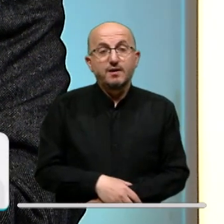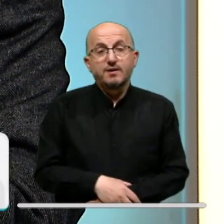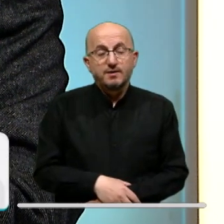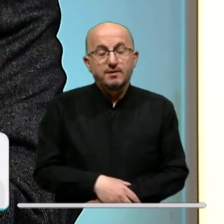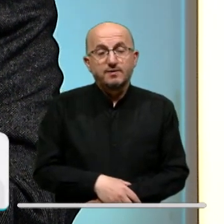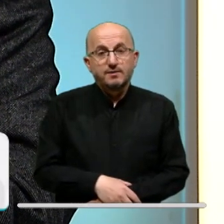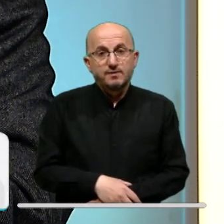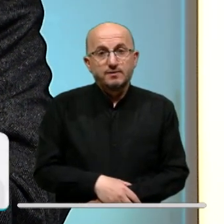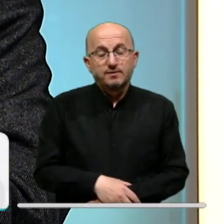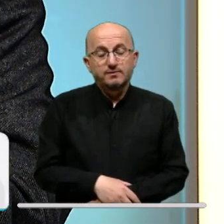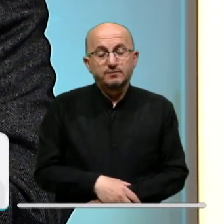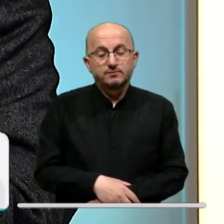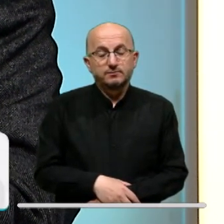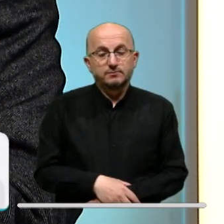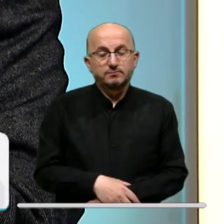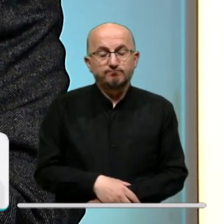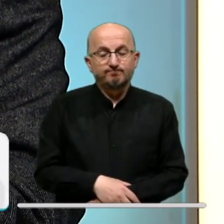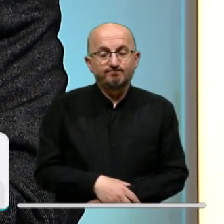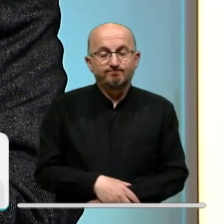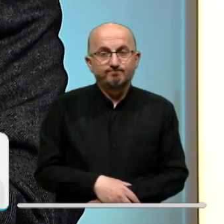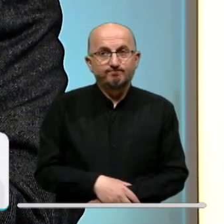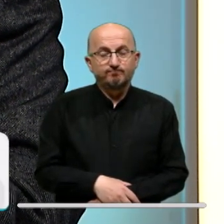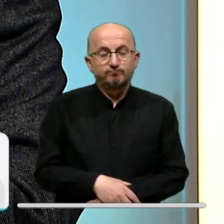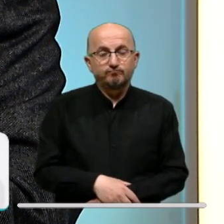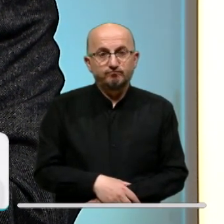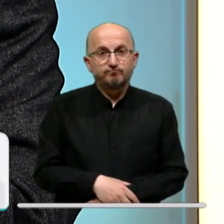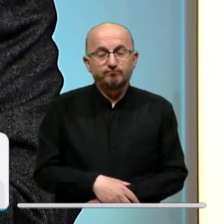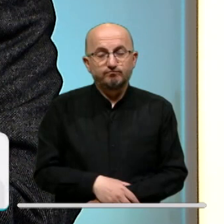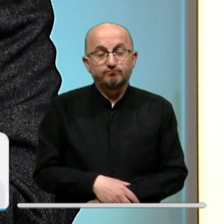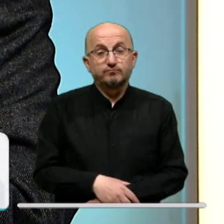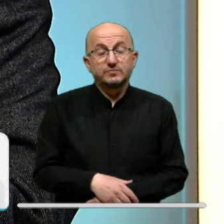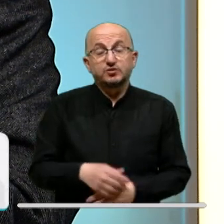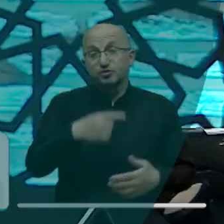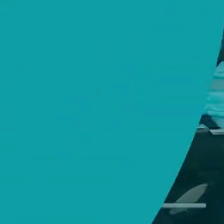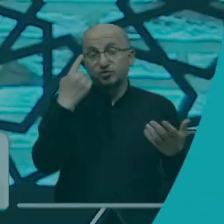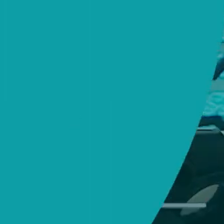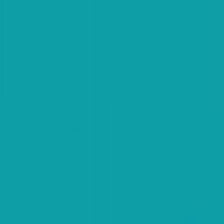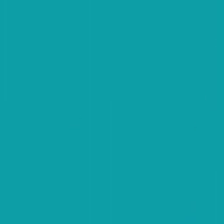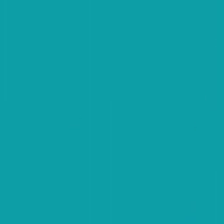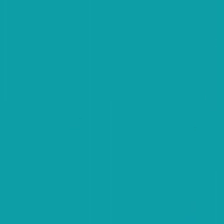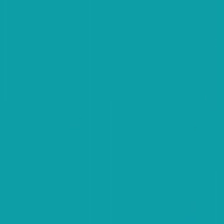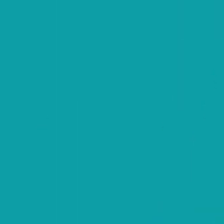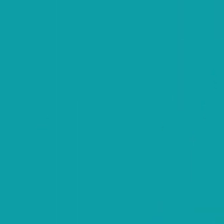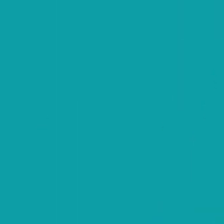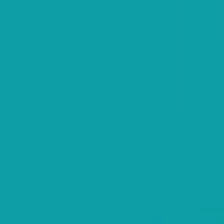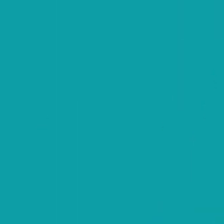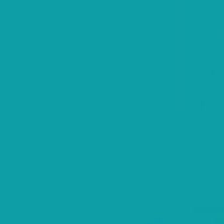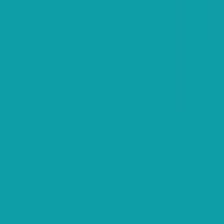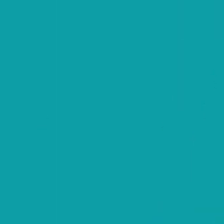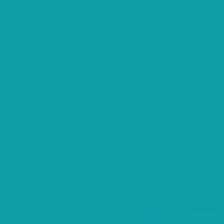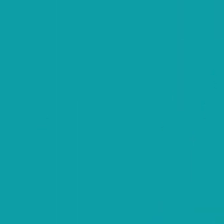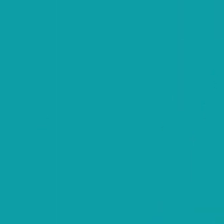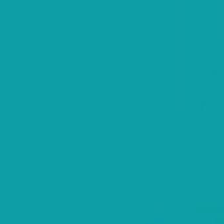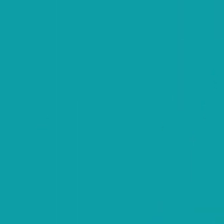durum Eee söz konusu Maalesef şu anda uygulanıyor İnşallah bu yanlıştan yavaş yavaş peyderpey geçtiğimizi